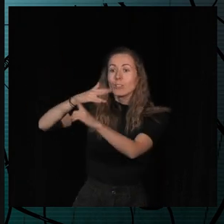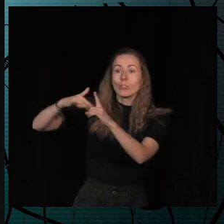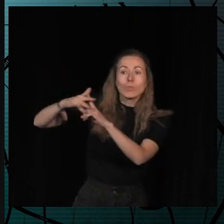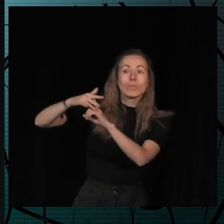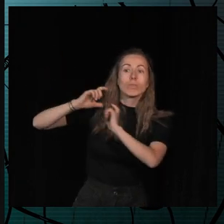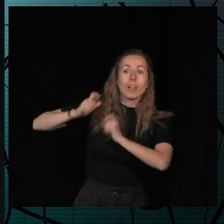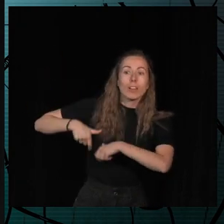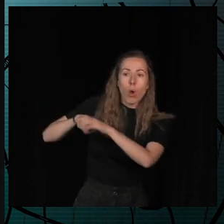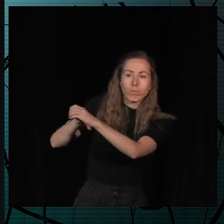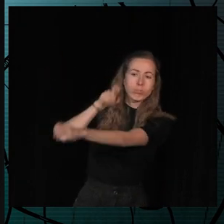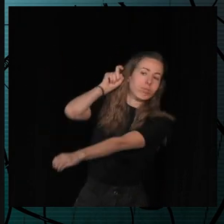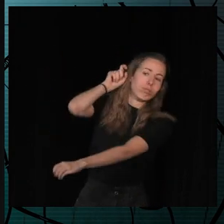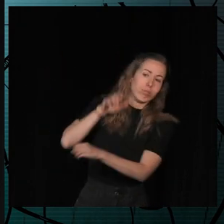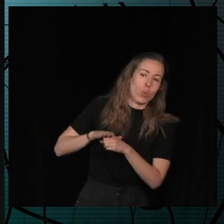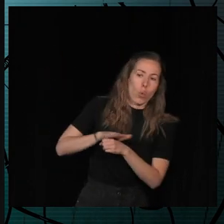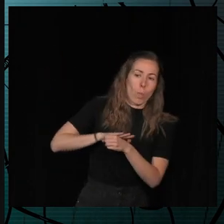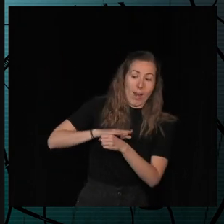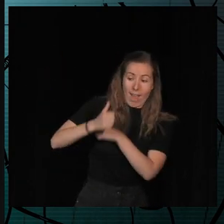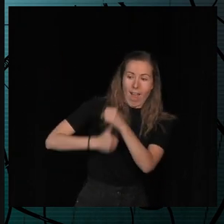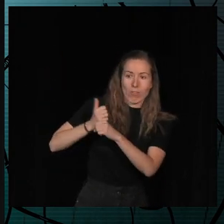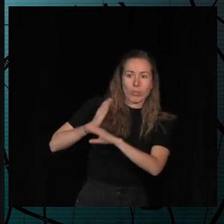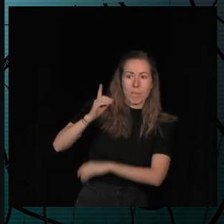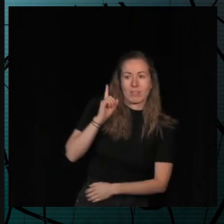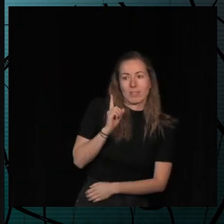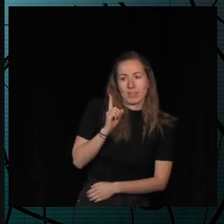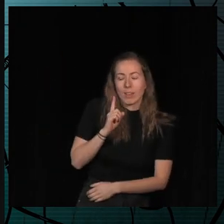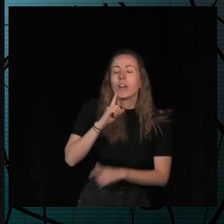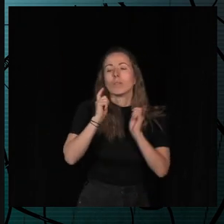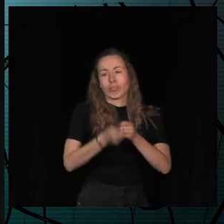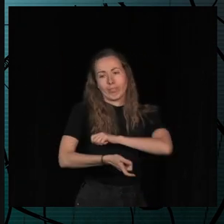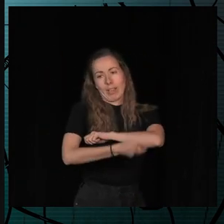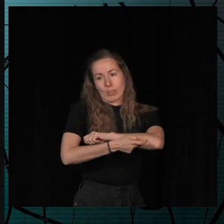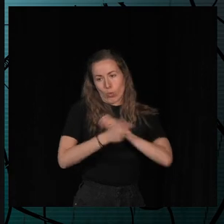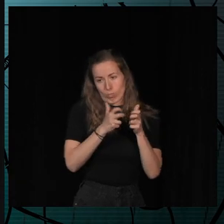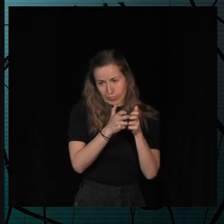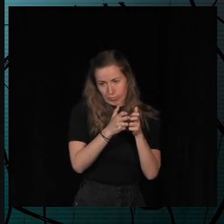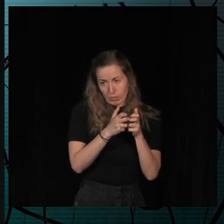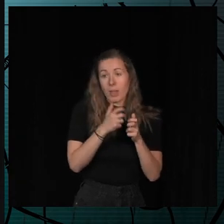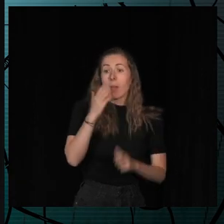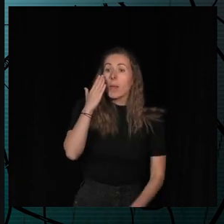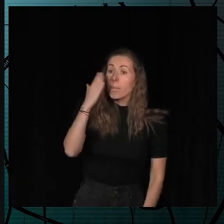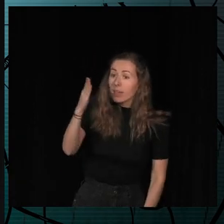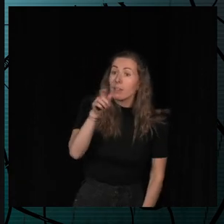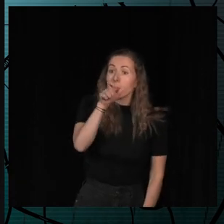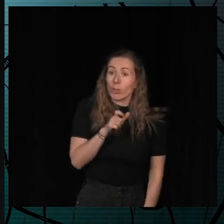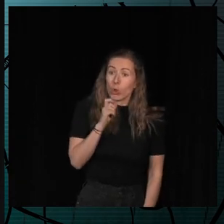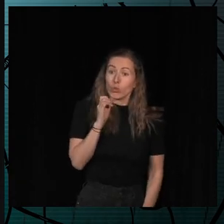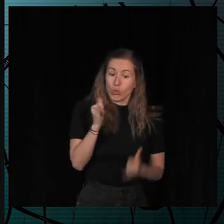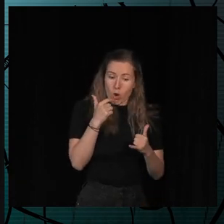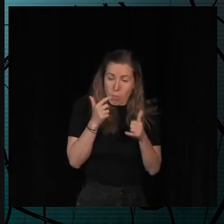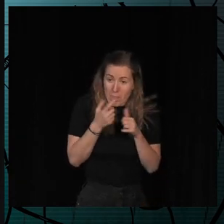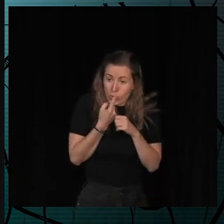déscolarisation complète de plus de une année le joueur vivant tout seul replié dans sa chambre